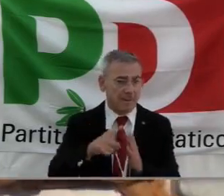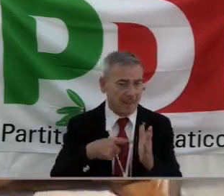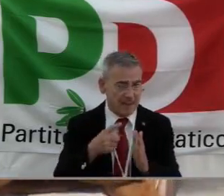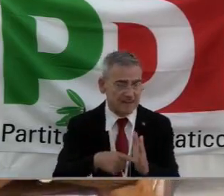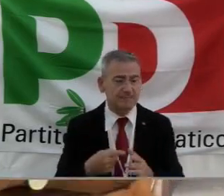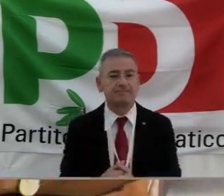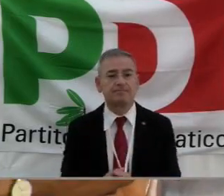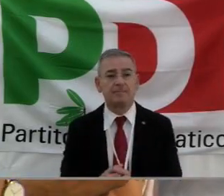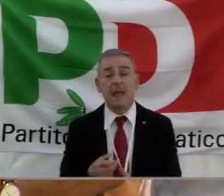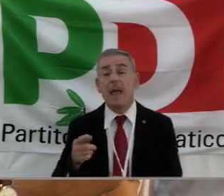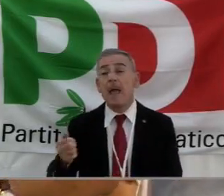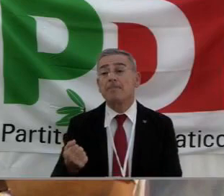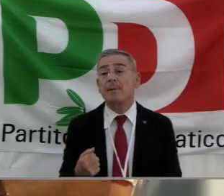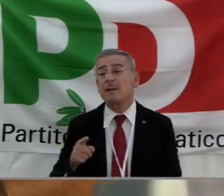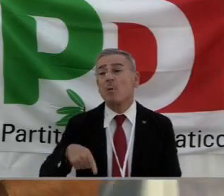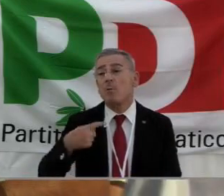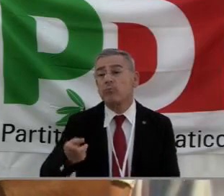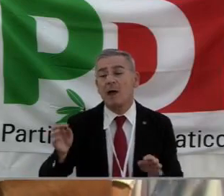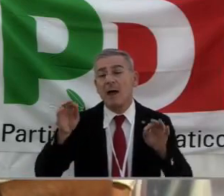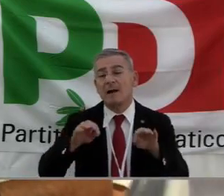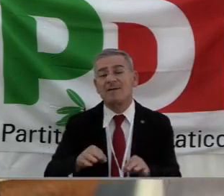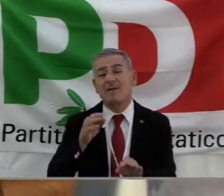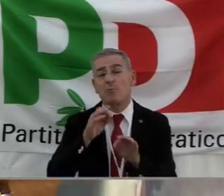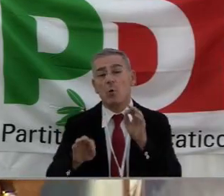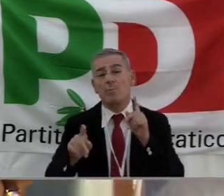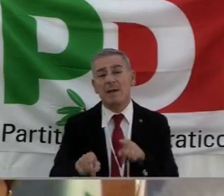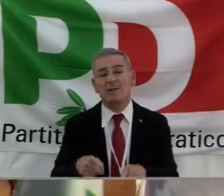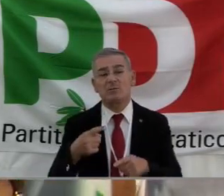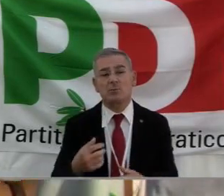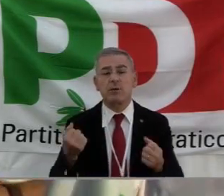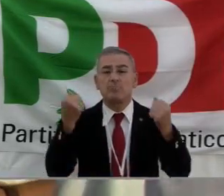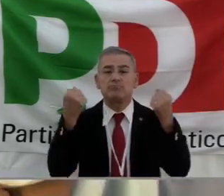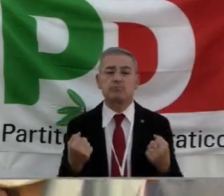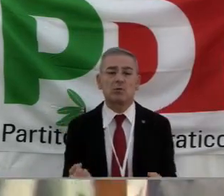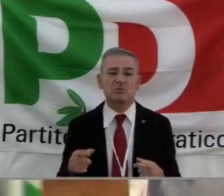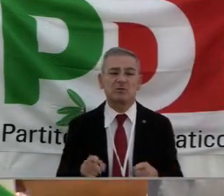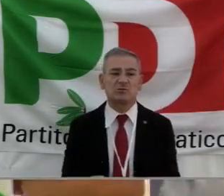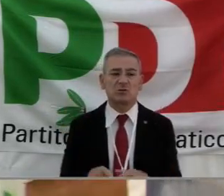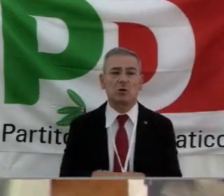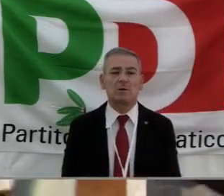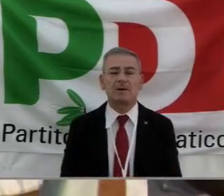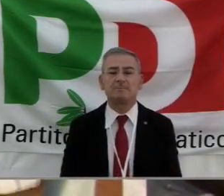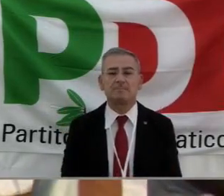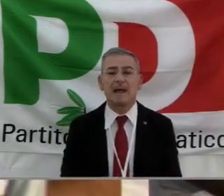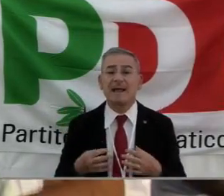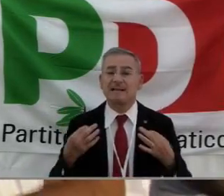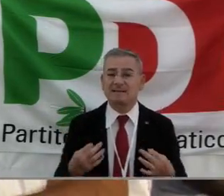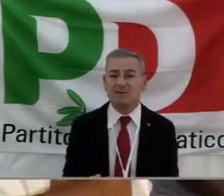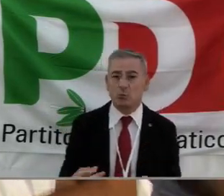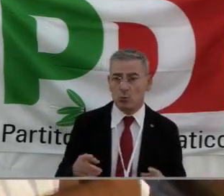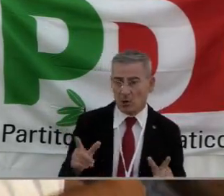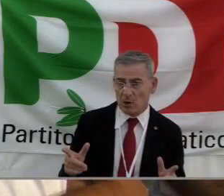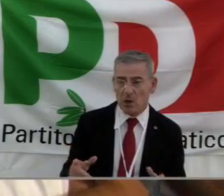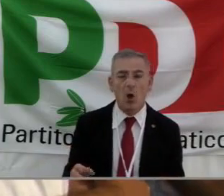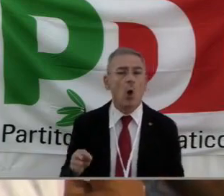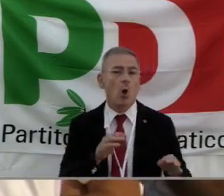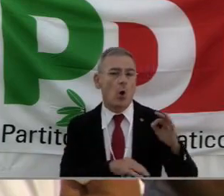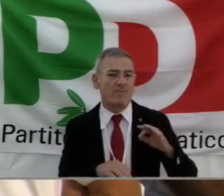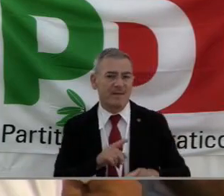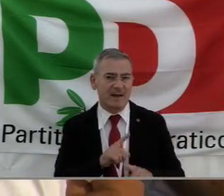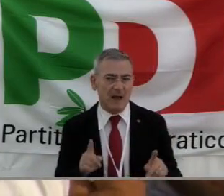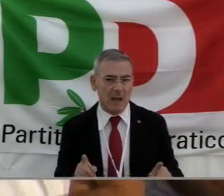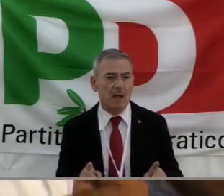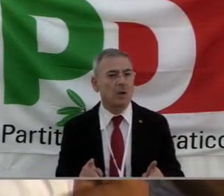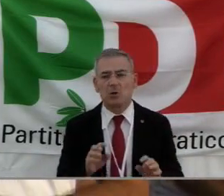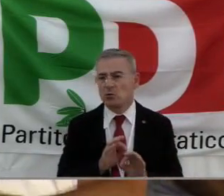Prima o poi arriva l'ora in cui bisogna prendere una posizione che non è né sicura, né conveniente,